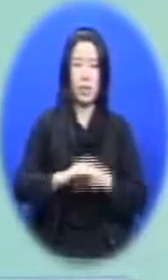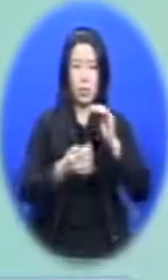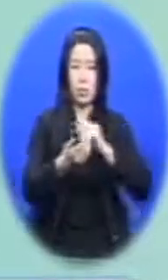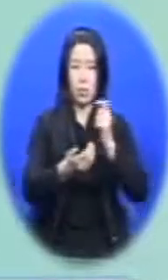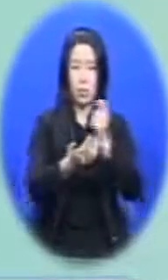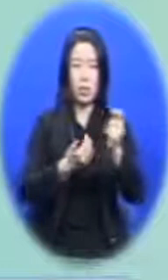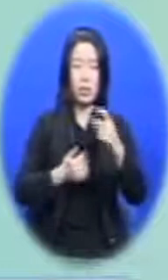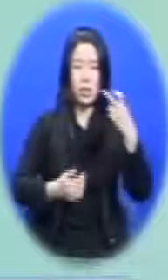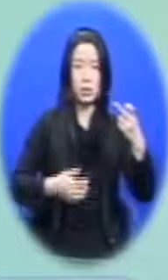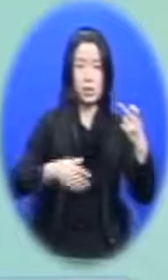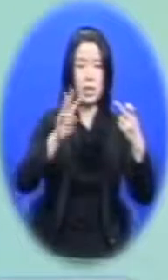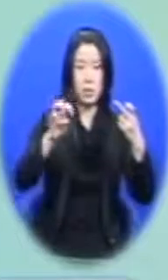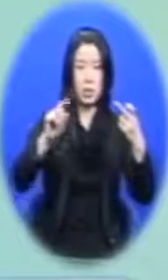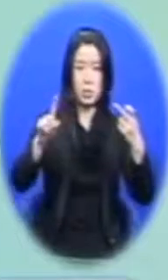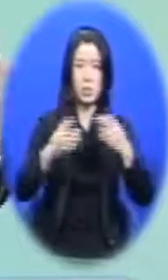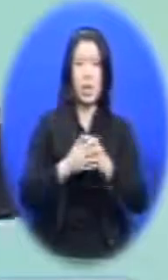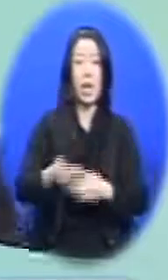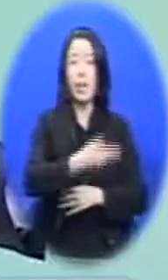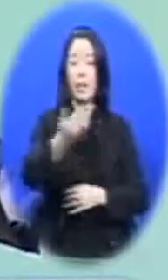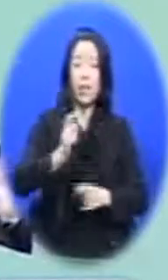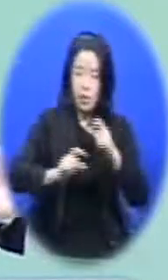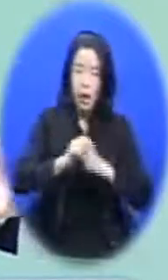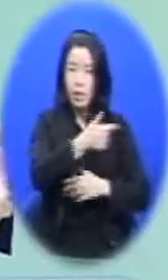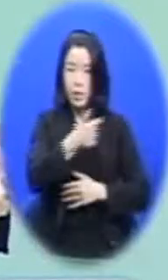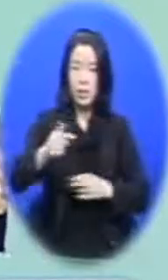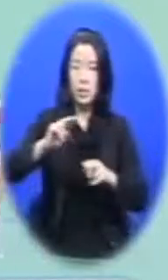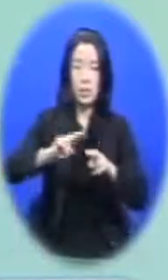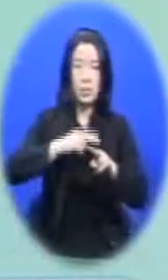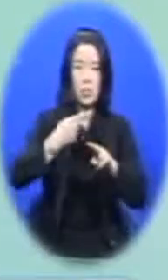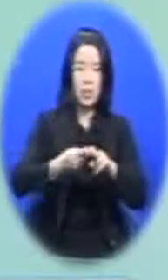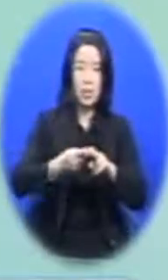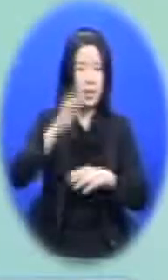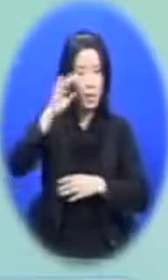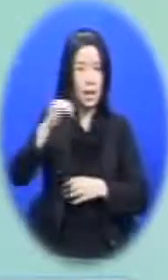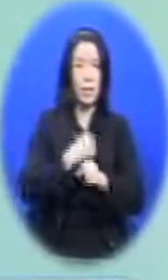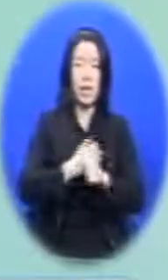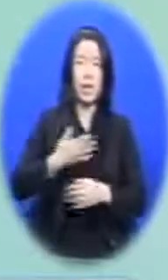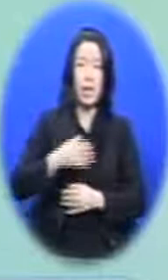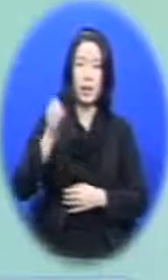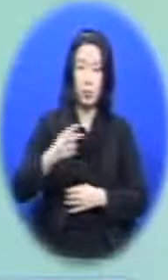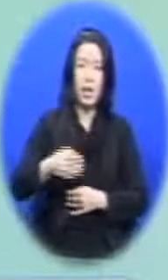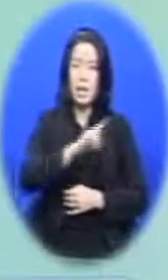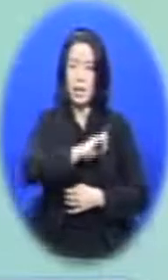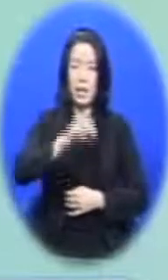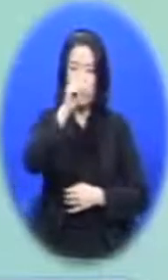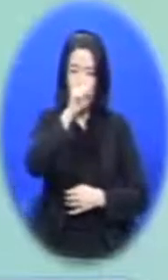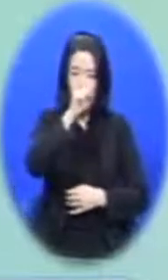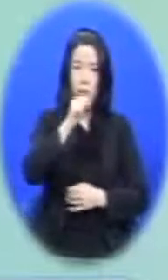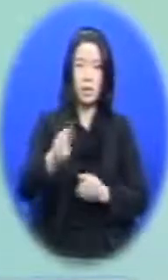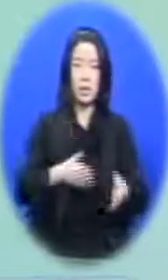고린도전서 12장 31절에 너희는 더욱 큰 은사를 사모하라. 내가 또한 제일 좋은 길을 너에게